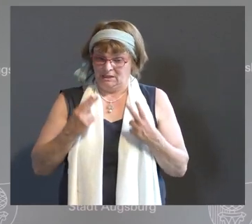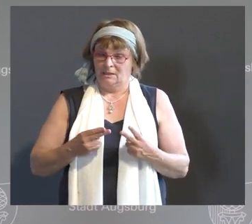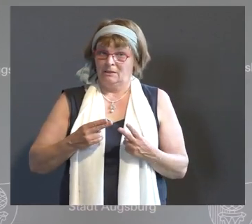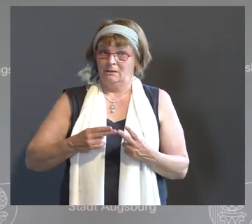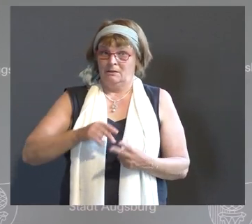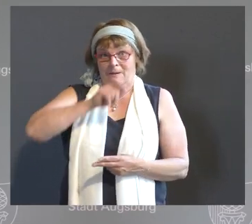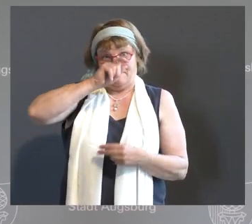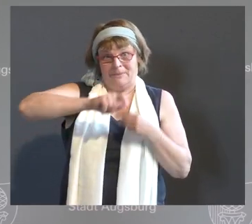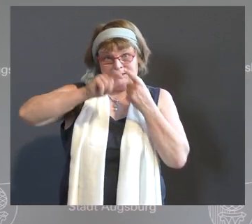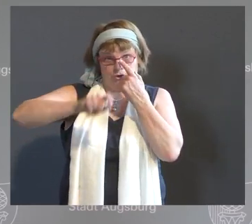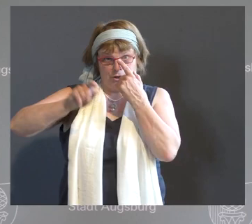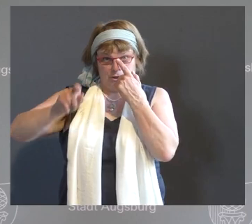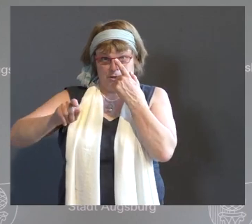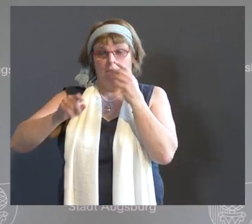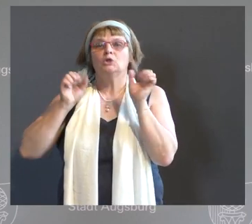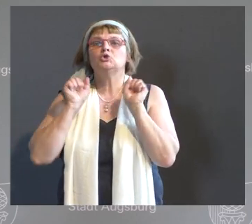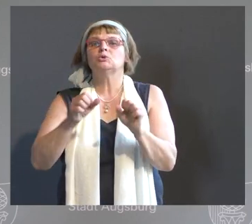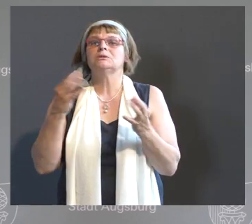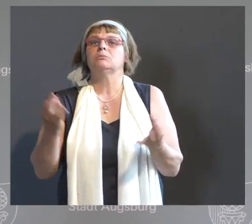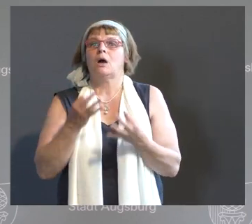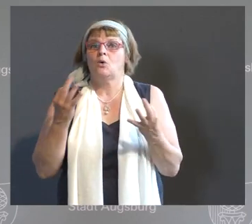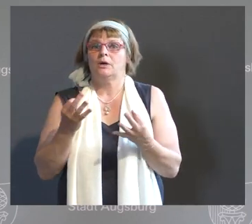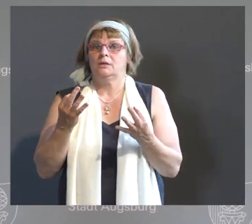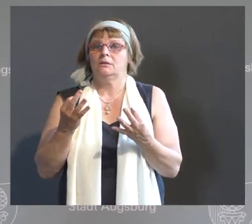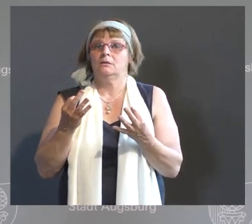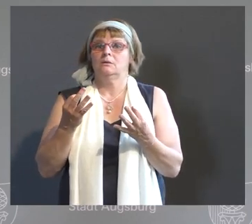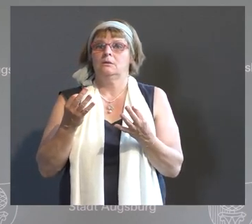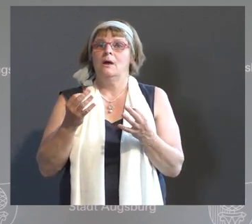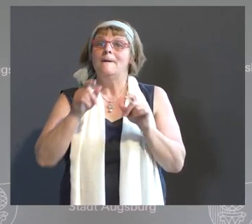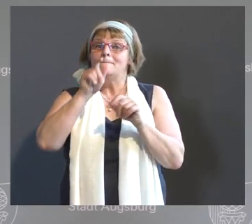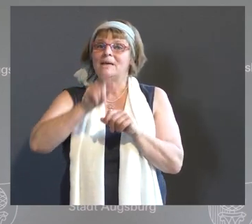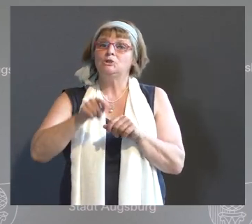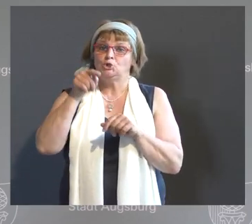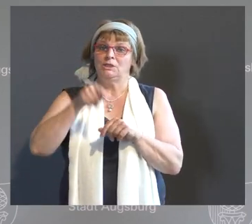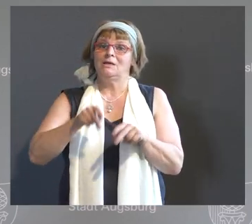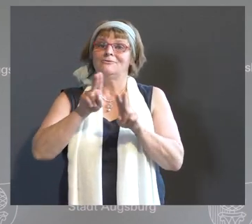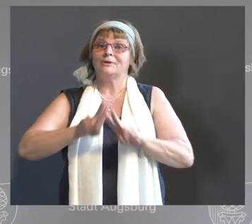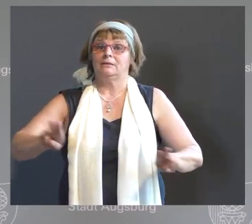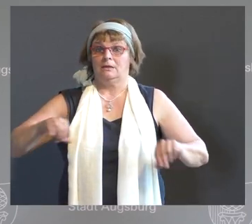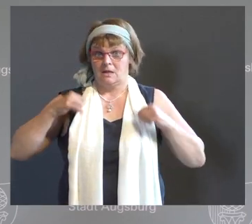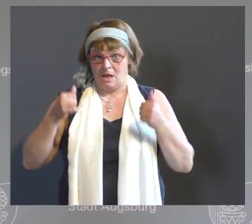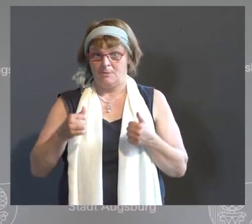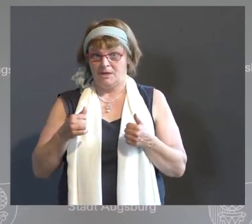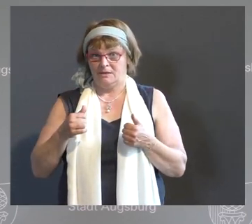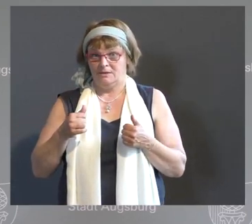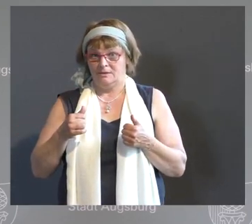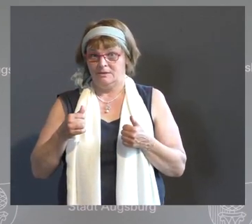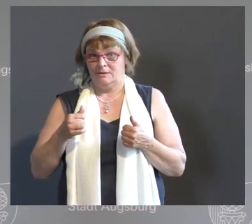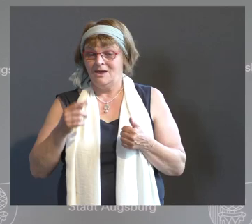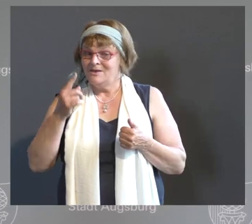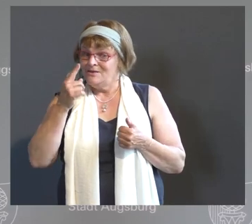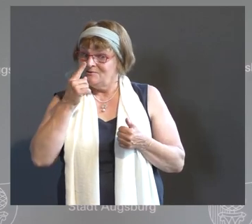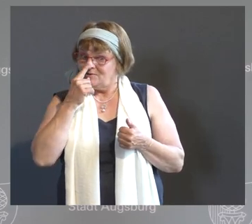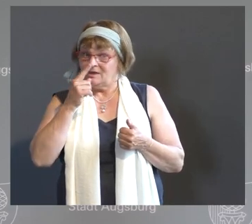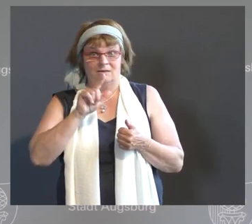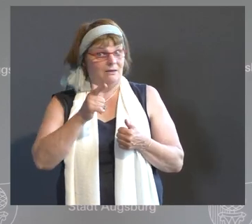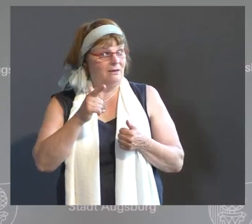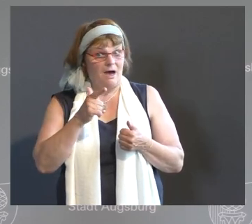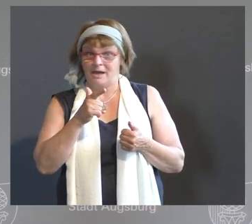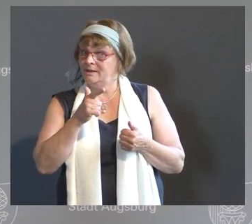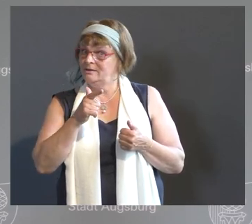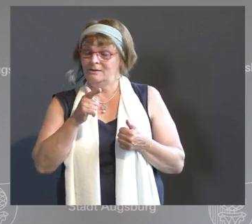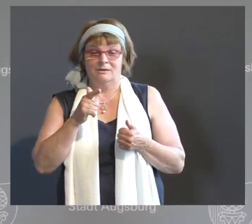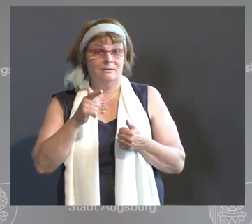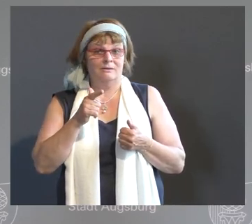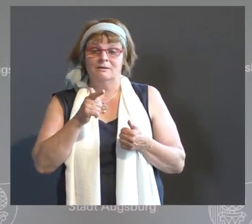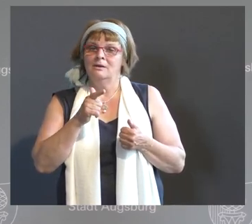wir respektieren die, die uns schützen und das ermöglichen. Und wenn das nicht der Fall ist, dann gibt es auch keinen Stadtsommer 2021.